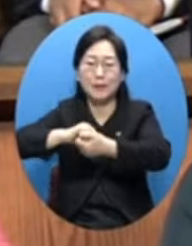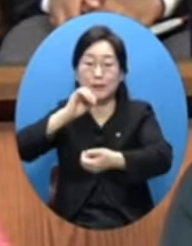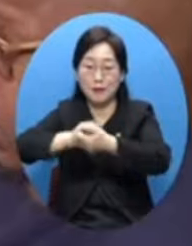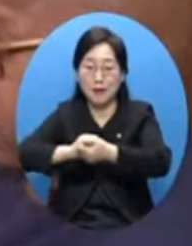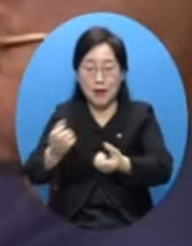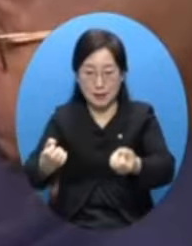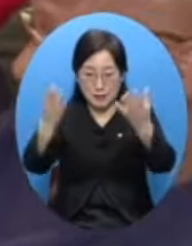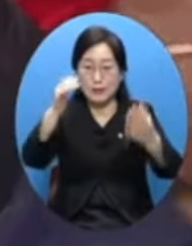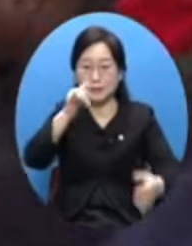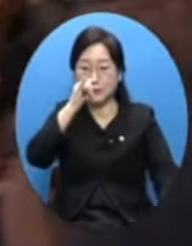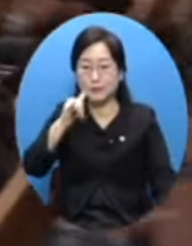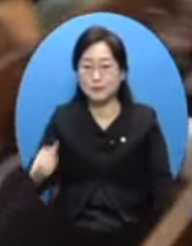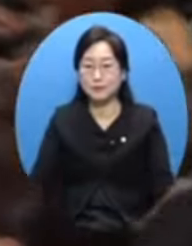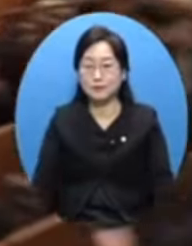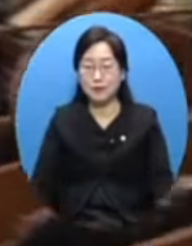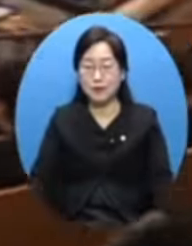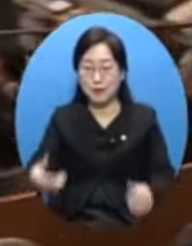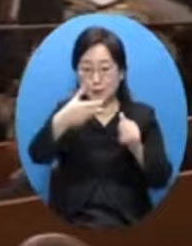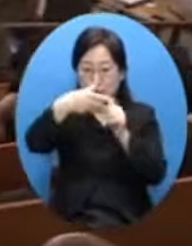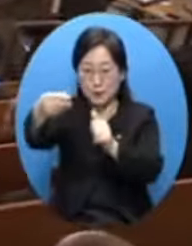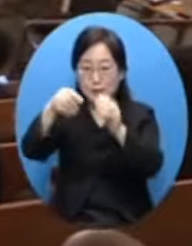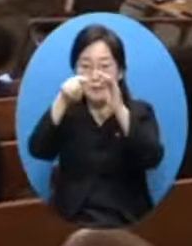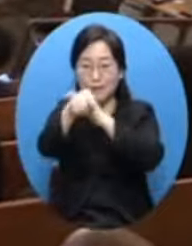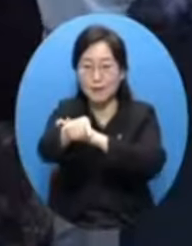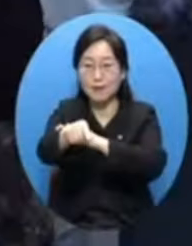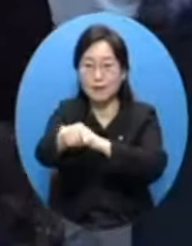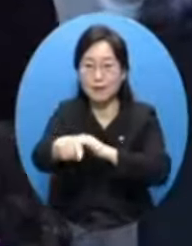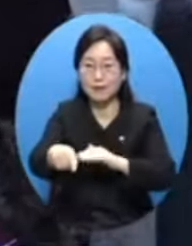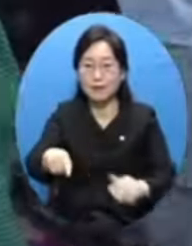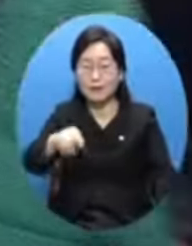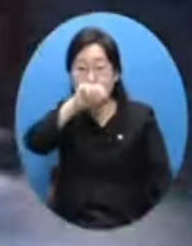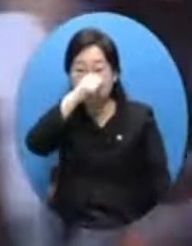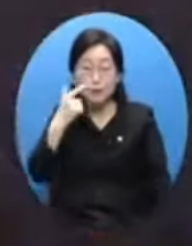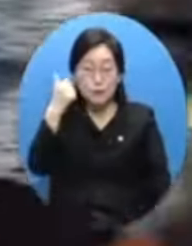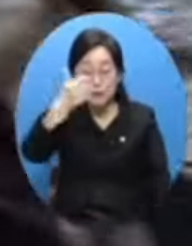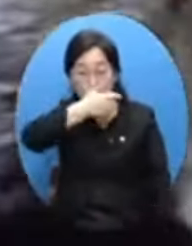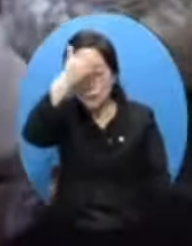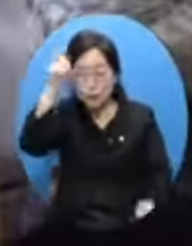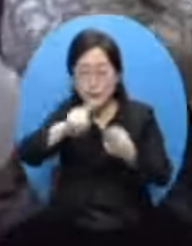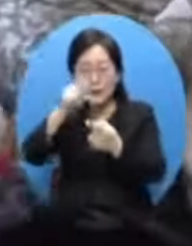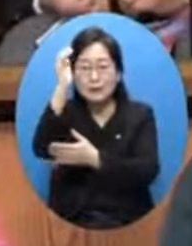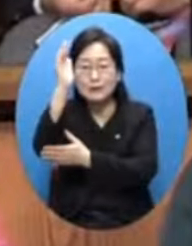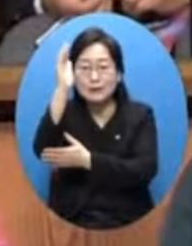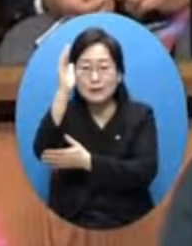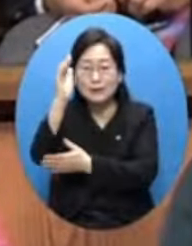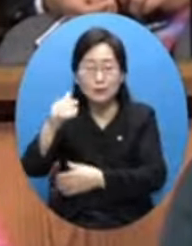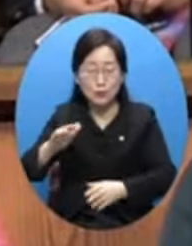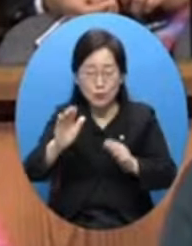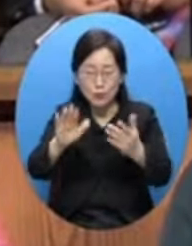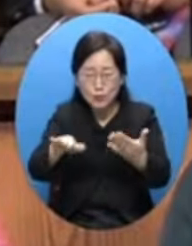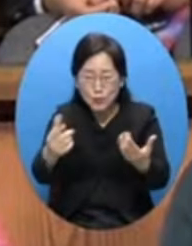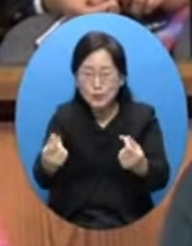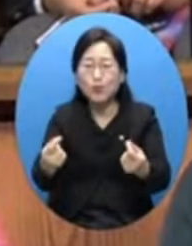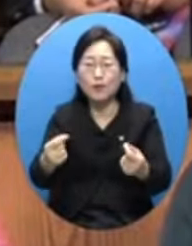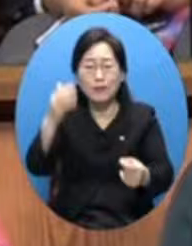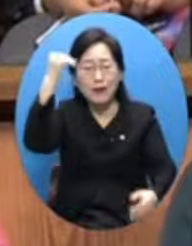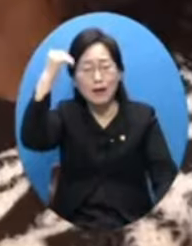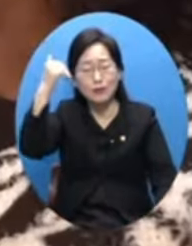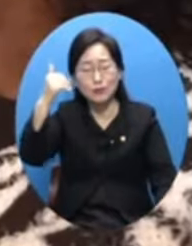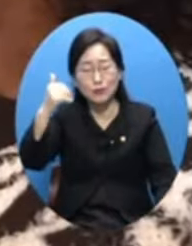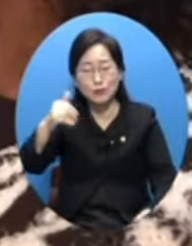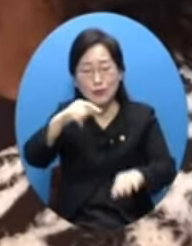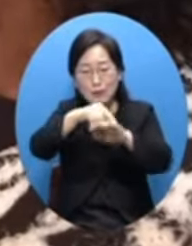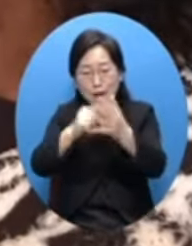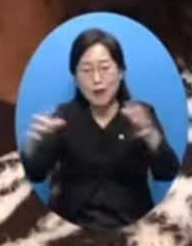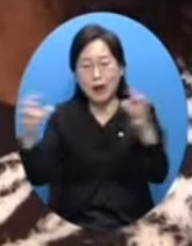행사를 가지는데 이곳에 가서 그 마틴 호킹의 꿈에 대해서 얘기 하면서 우리 대한민국이 하나되는 꿈이 이루진 것을